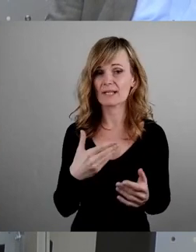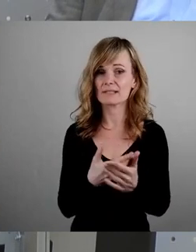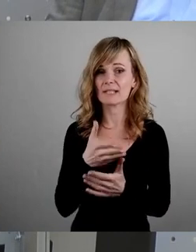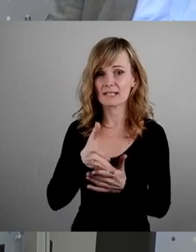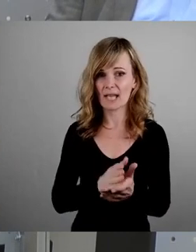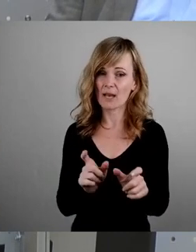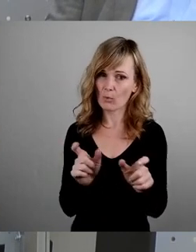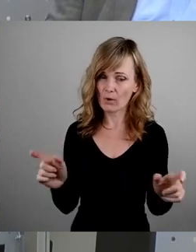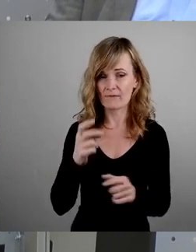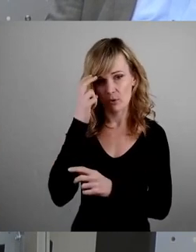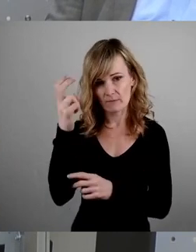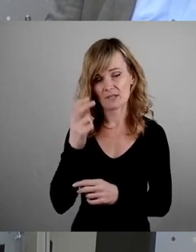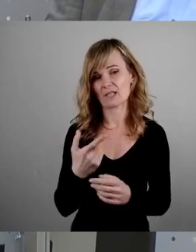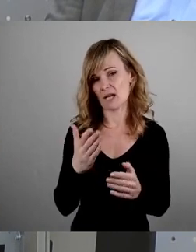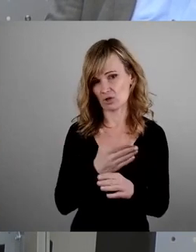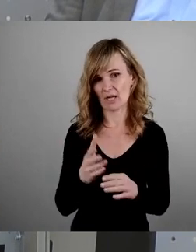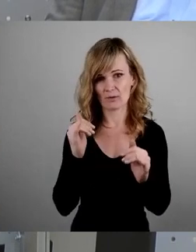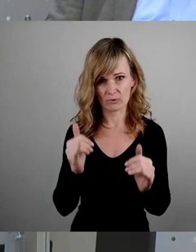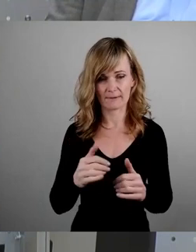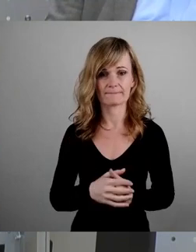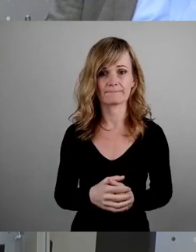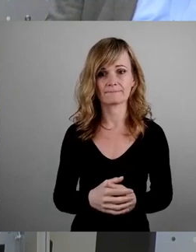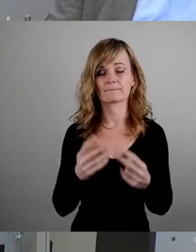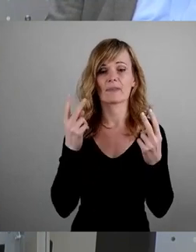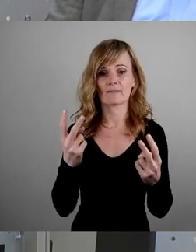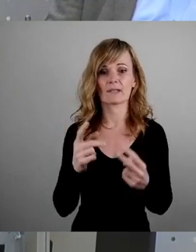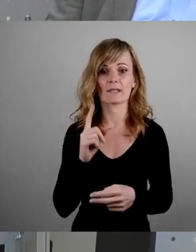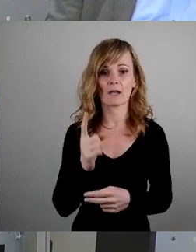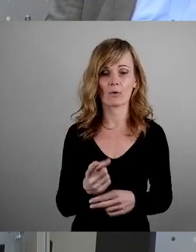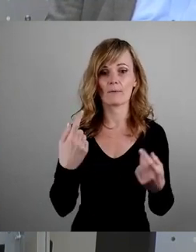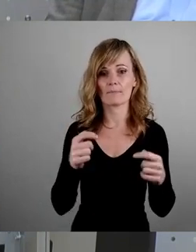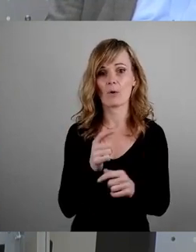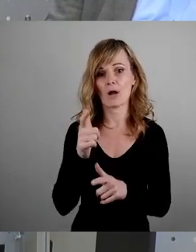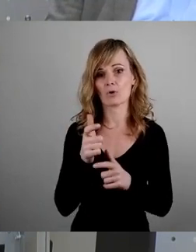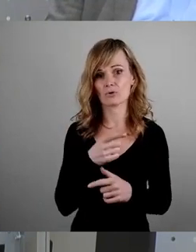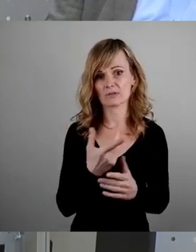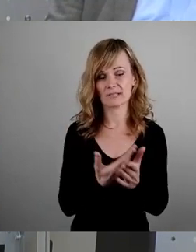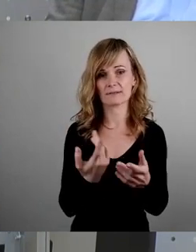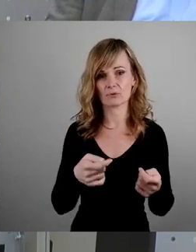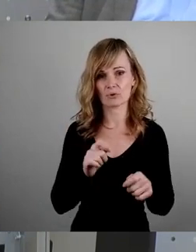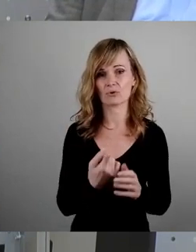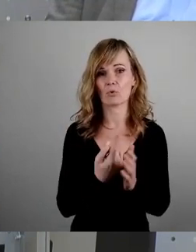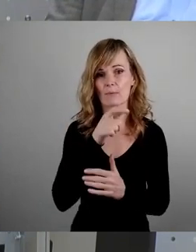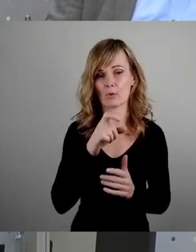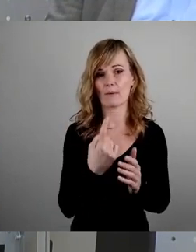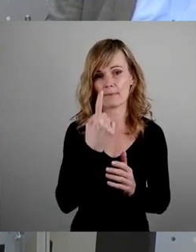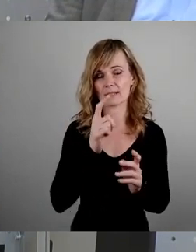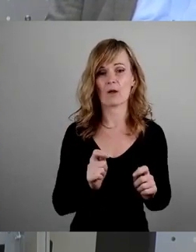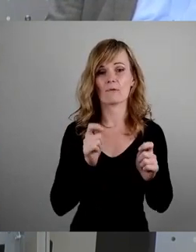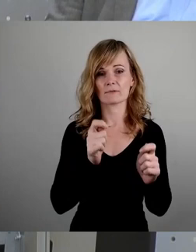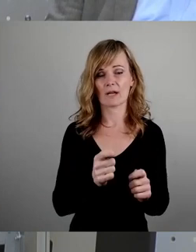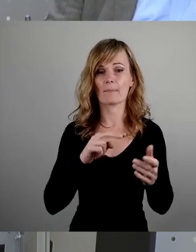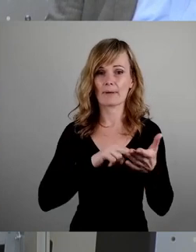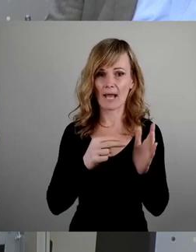vernünftige Entscheidung. Wichtig ist zudem, dass der Bauausschuss mit diesem Beschluss den Oberbürgermeister beauftragt, die Planungen für